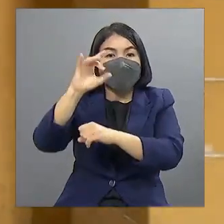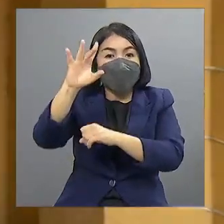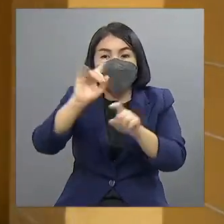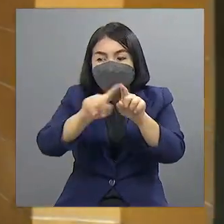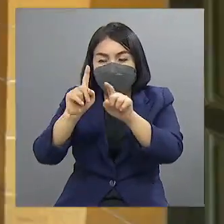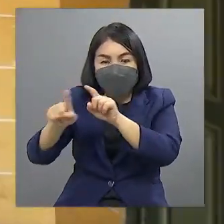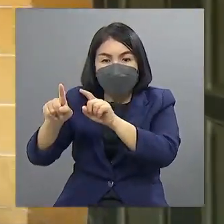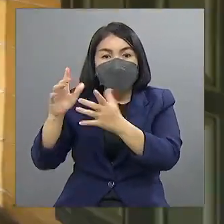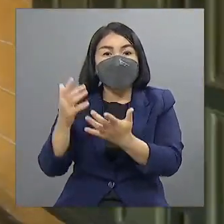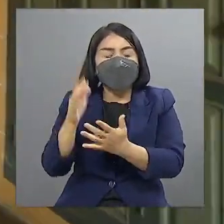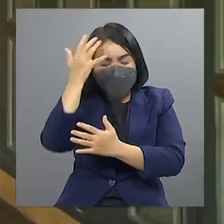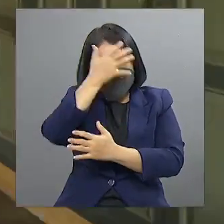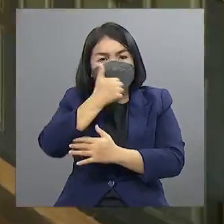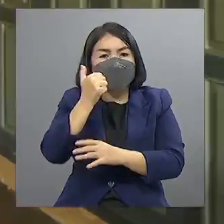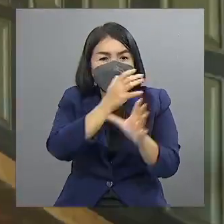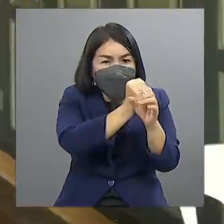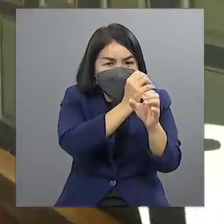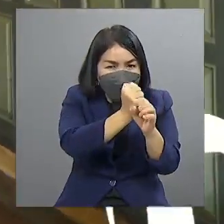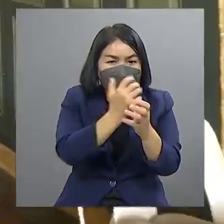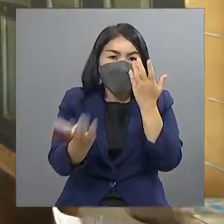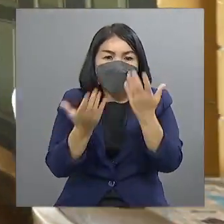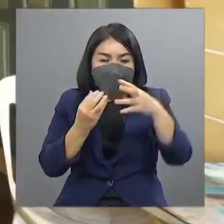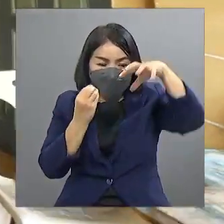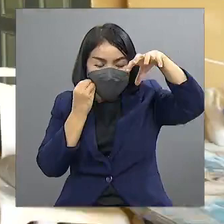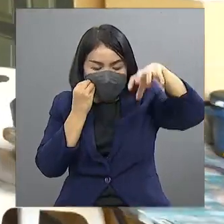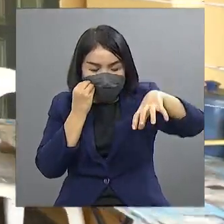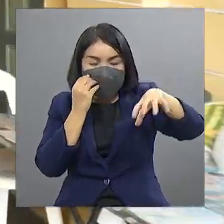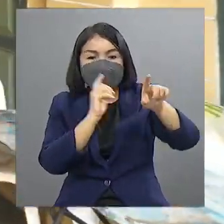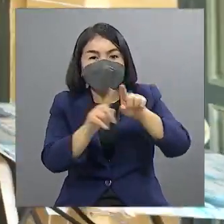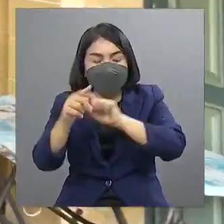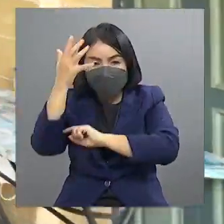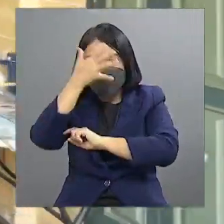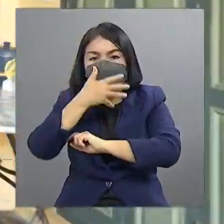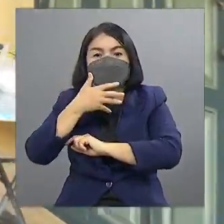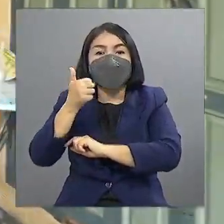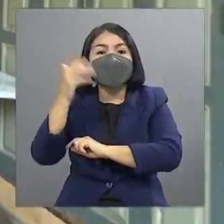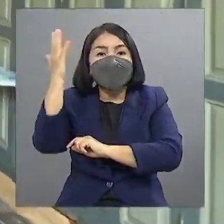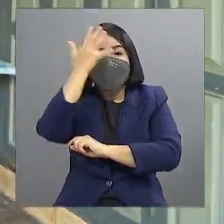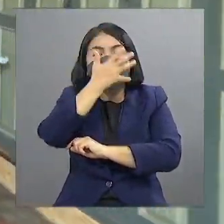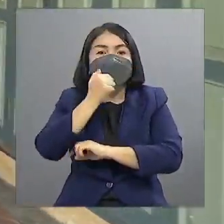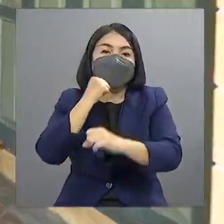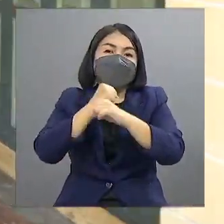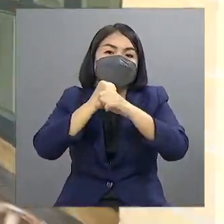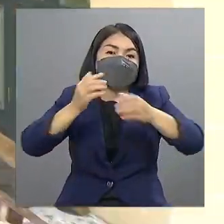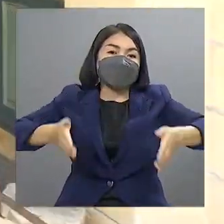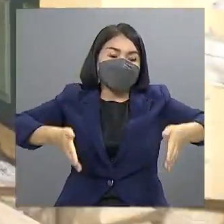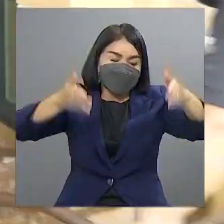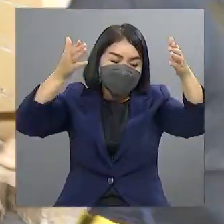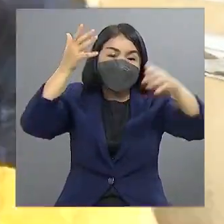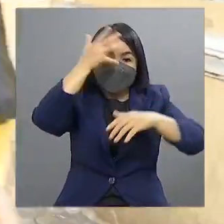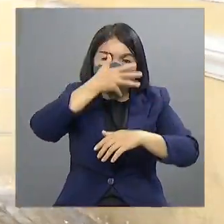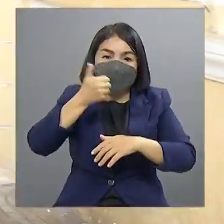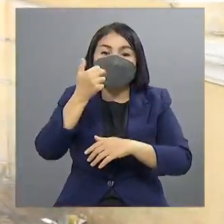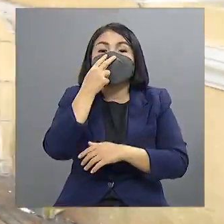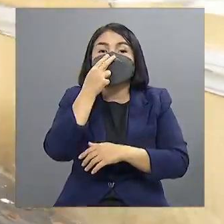าจนถึงปัจจุบันนี้ครับไม่ใช่เฉพาะตรงที่เรายืนอยู่นี้ที่มีความโดดเด่นในแง่ของความงามของศิลปะเท่านั้นนะครับตลอดเส้นพระนครที่คุณผู้ชมเห็นไม่ว่าจะเป็นพระ